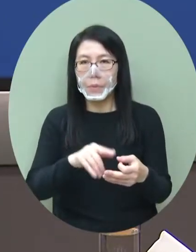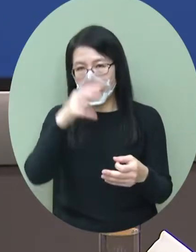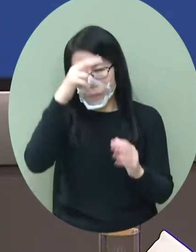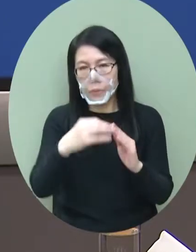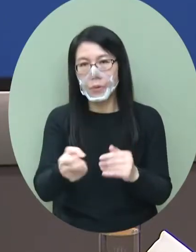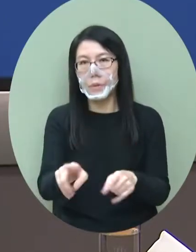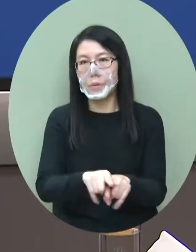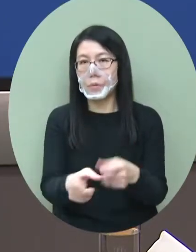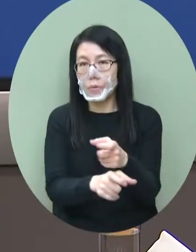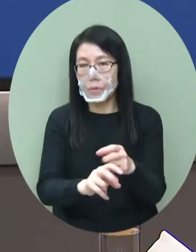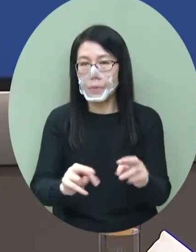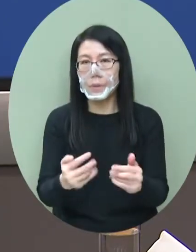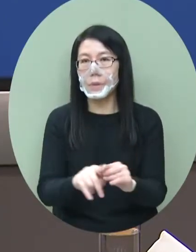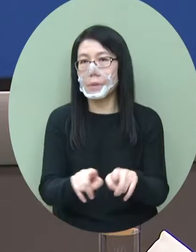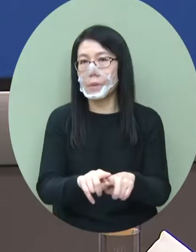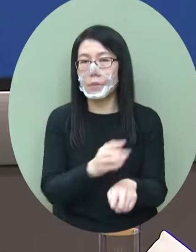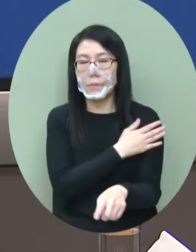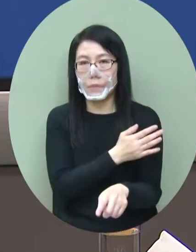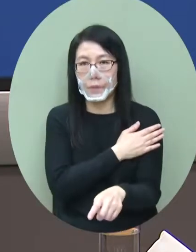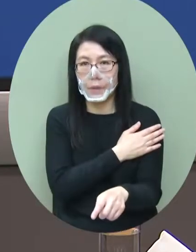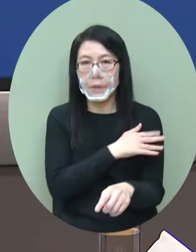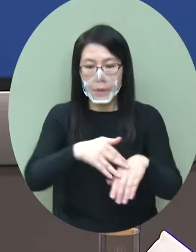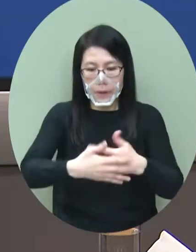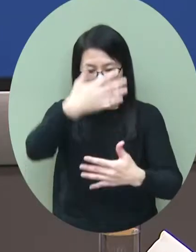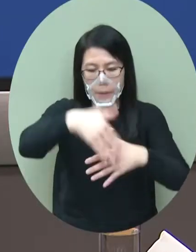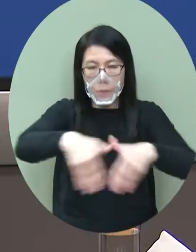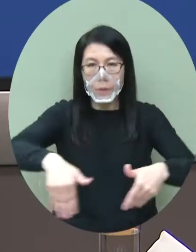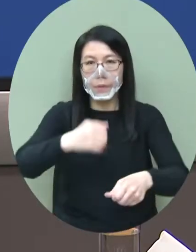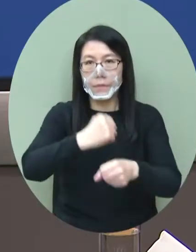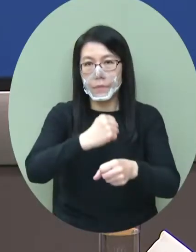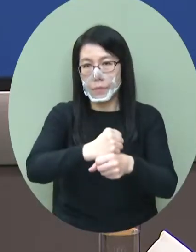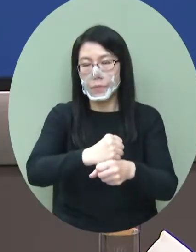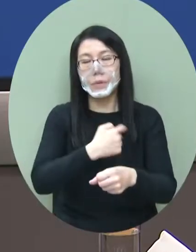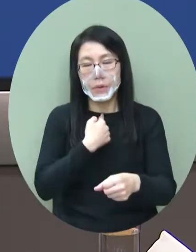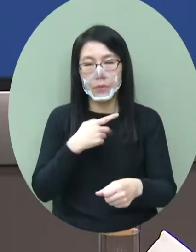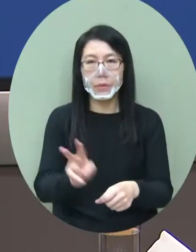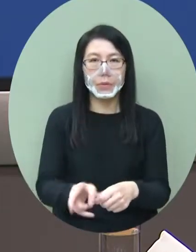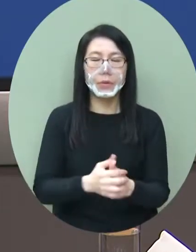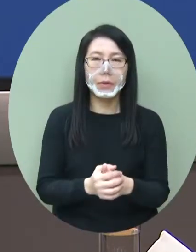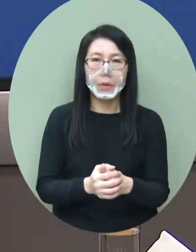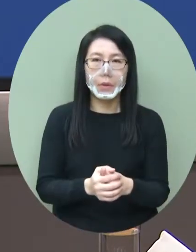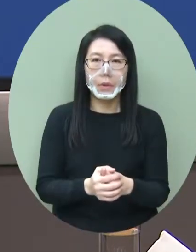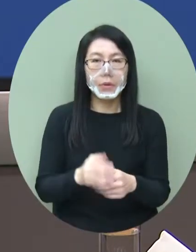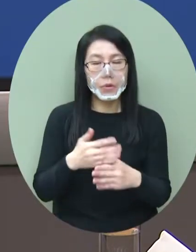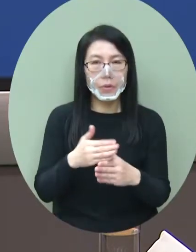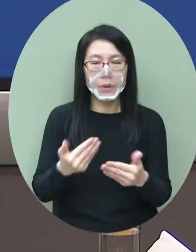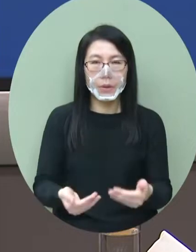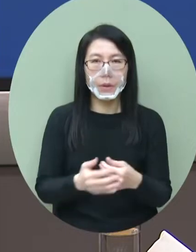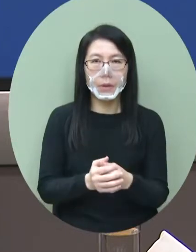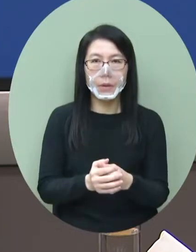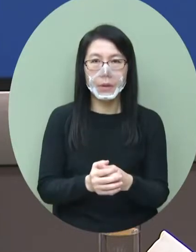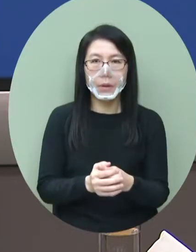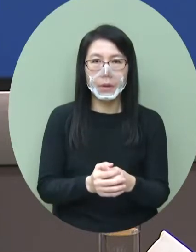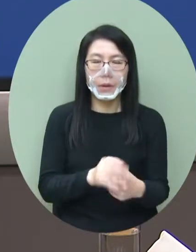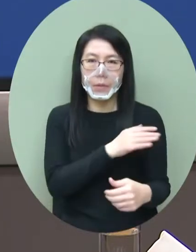风强检，所以现在可以说是没有很多的公务员在家里没事